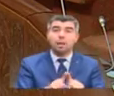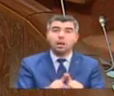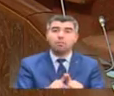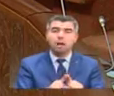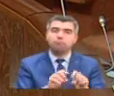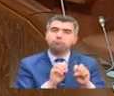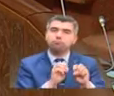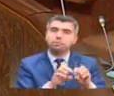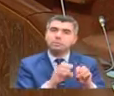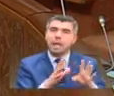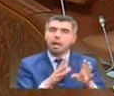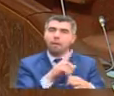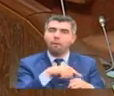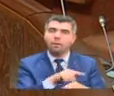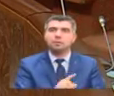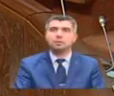الجودة،